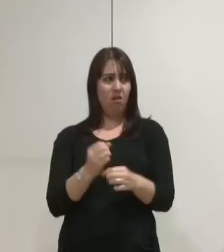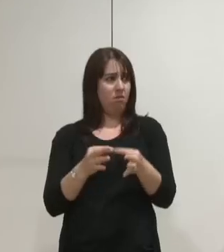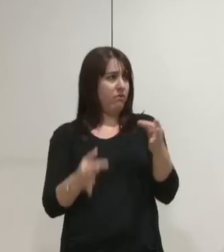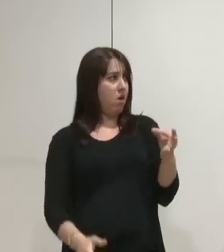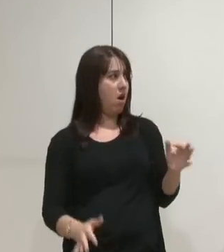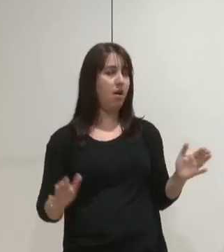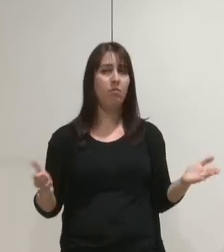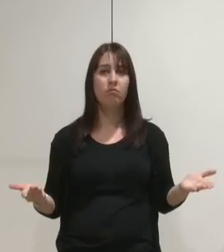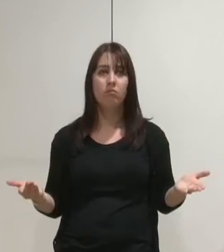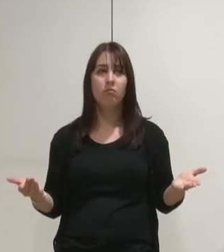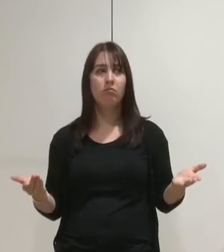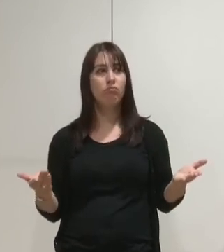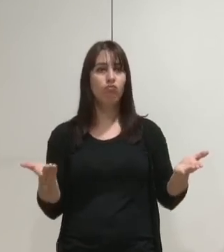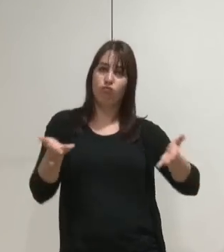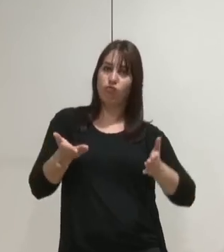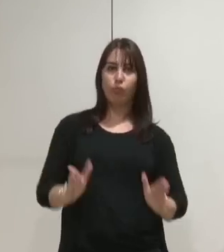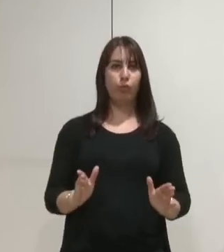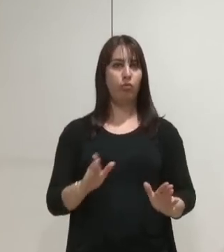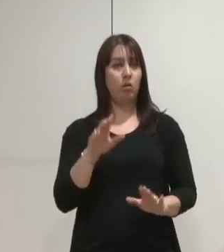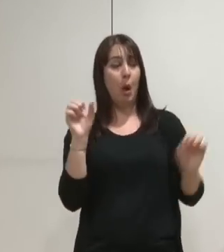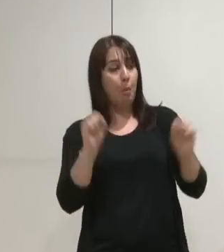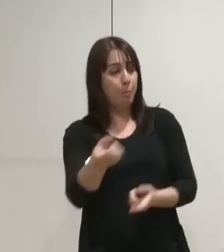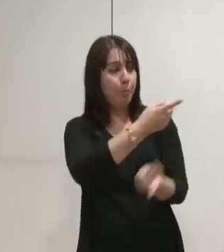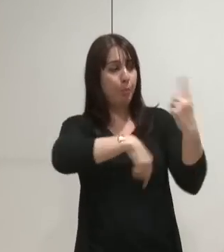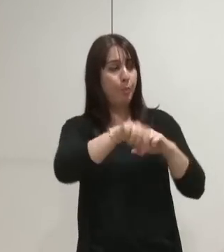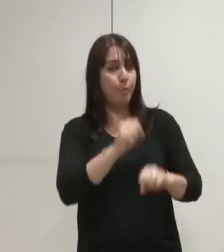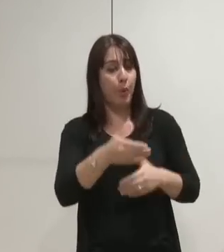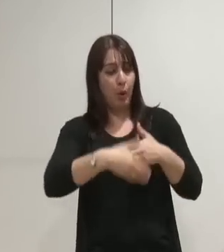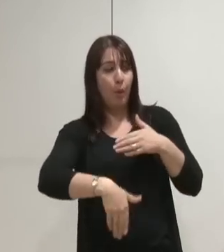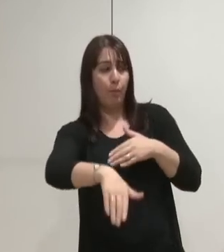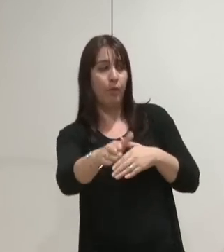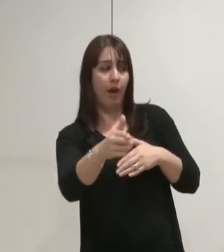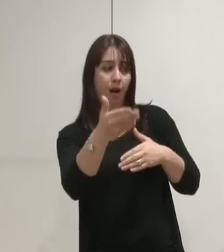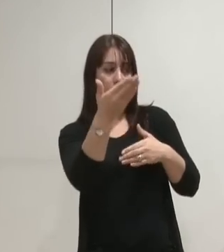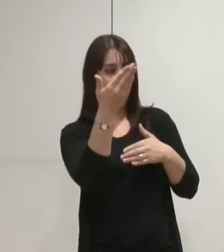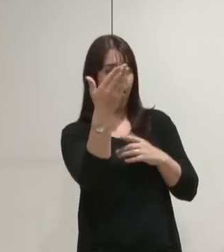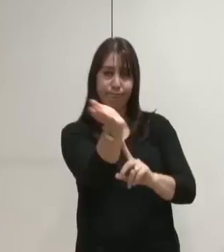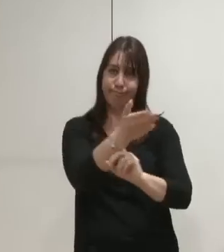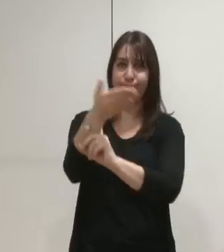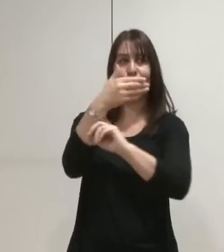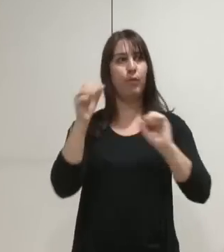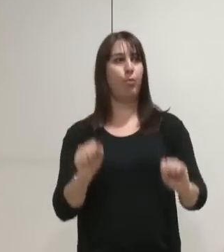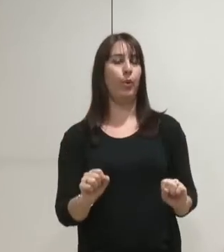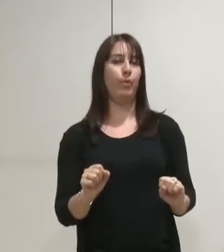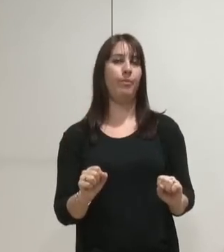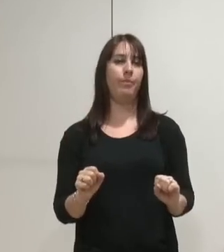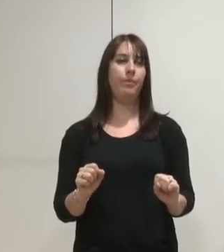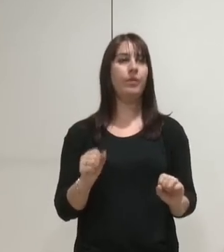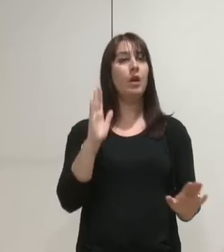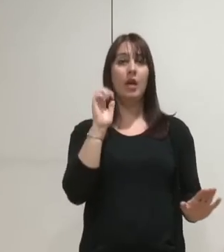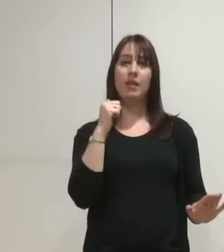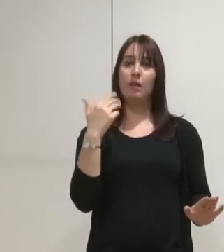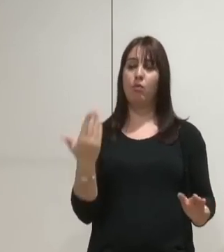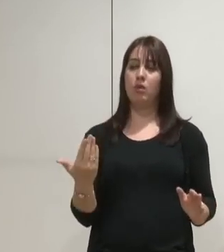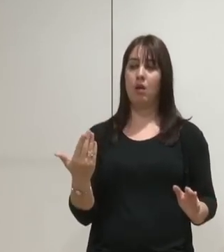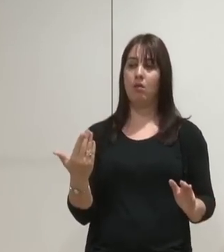semble-t-il une position qui aurait pu qui pourrait être celle de l'assemblée et c'est la raison essentielle